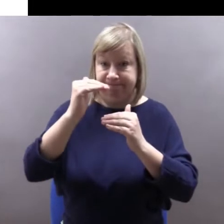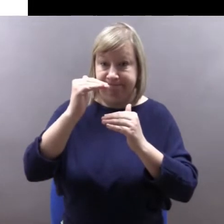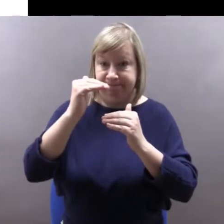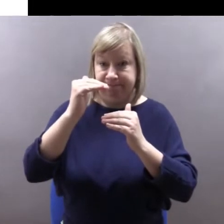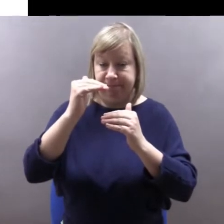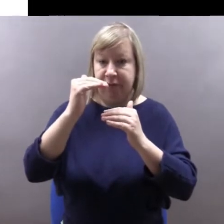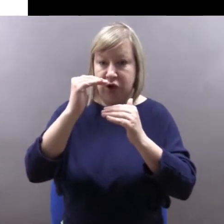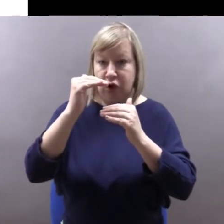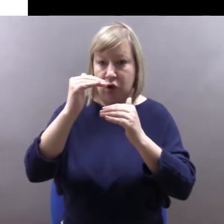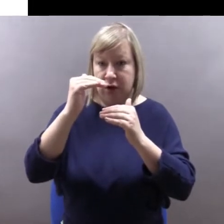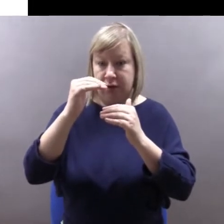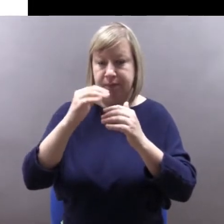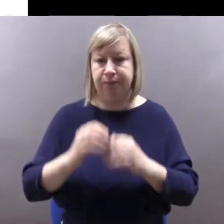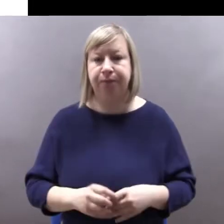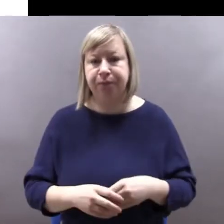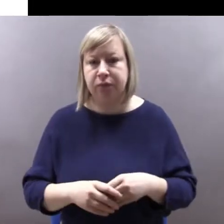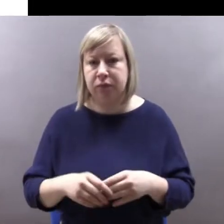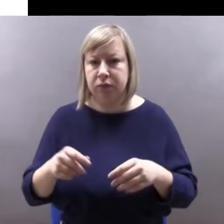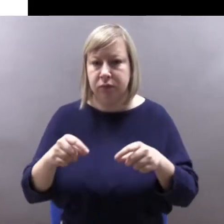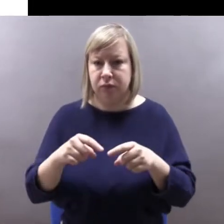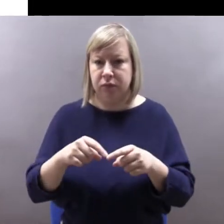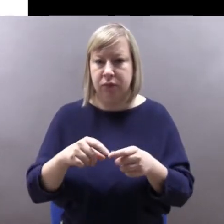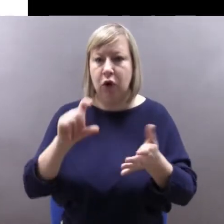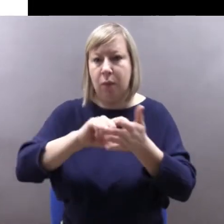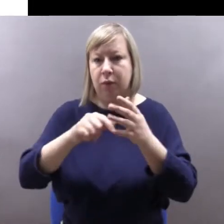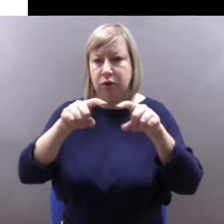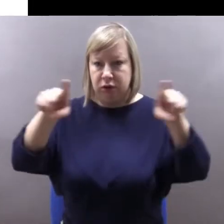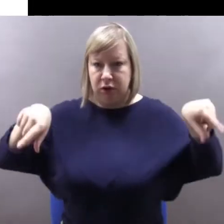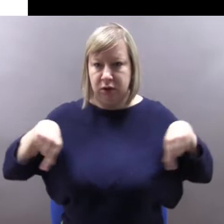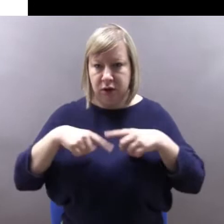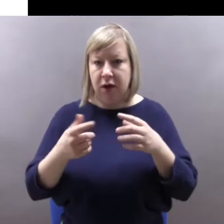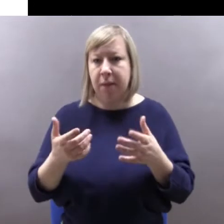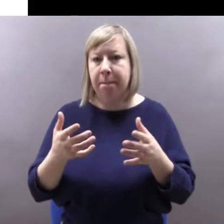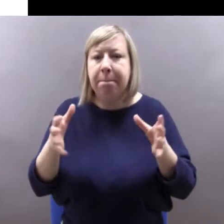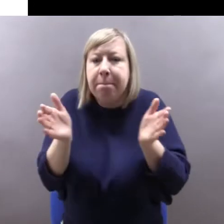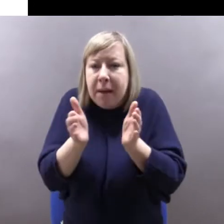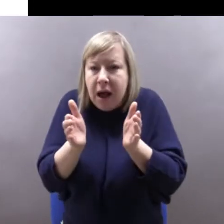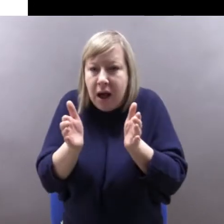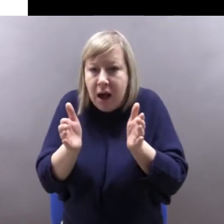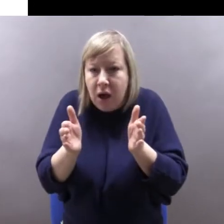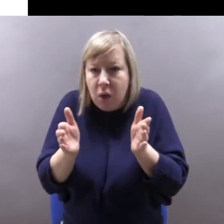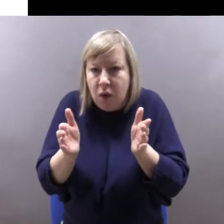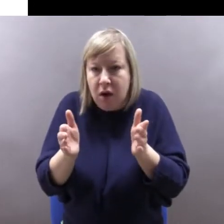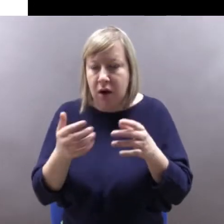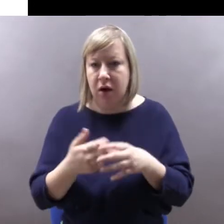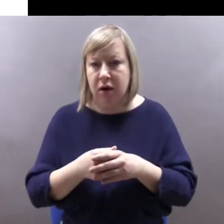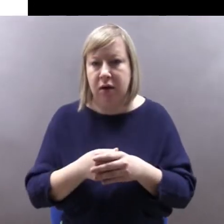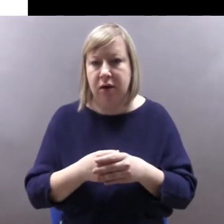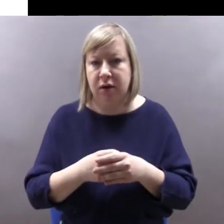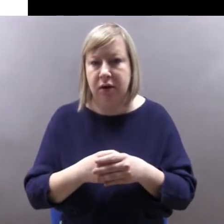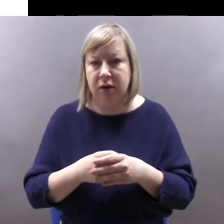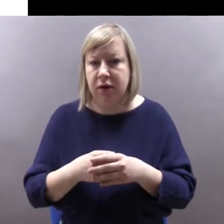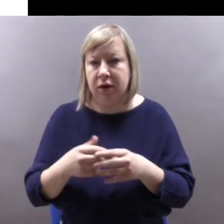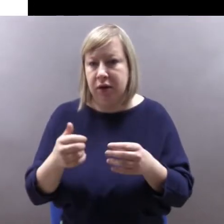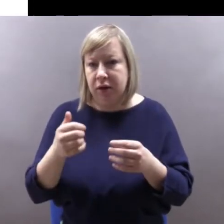która spełniałaby jakiekolwiek standardy, jeśli chodzi o kąt nachylenia. Stąd też właśnie to